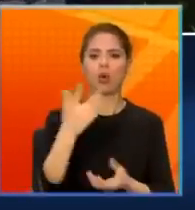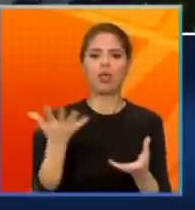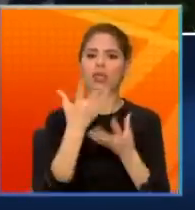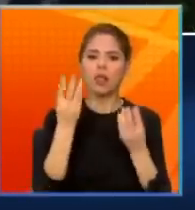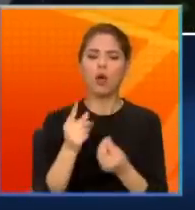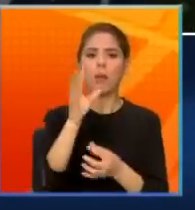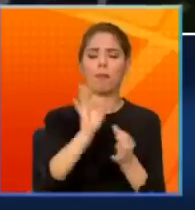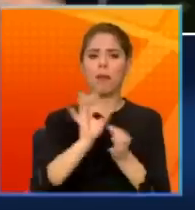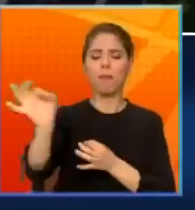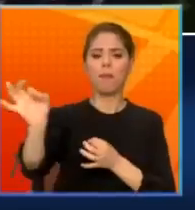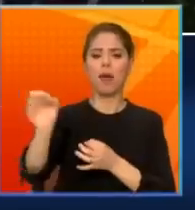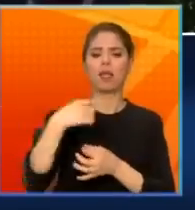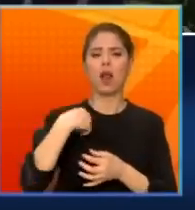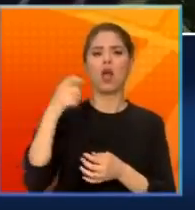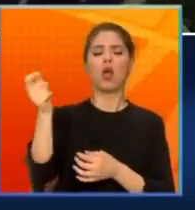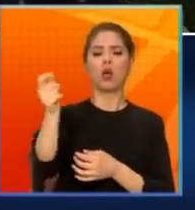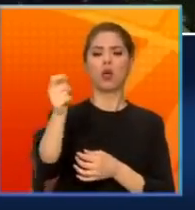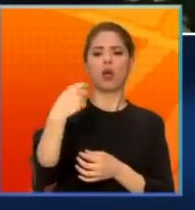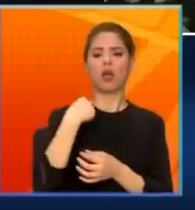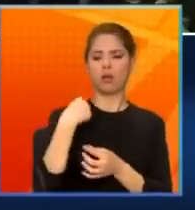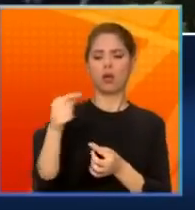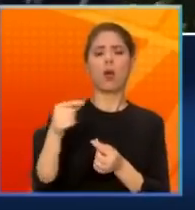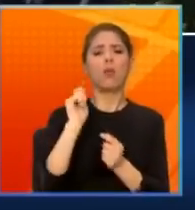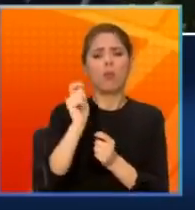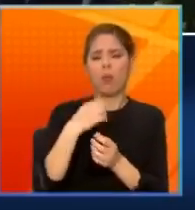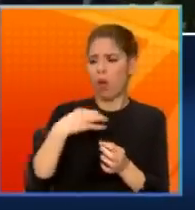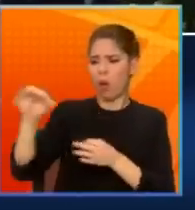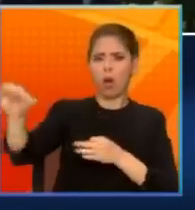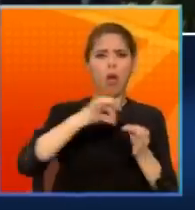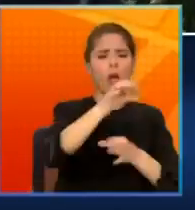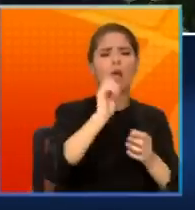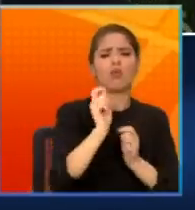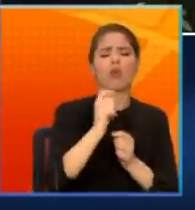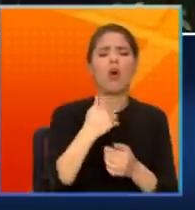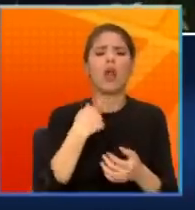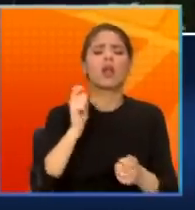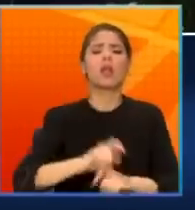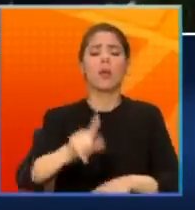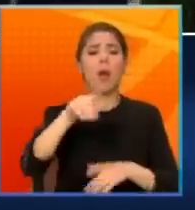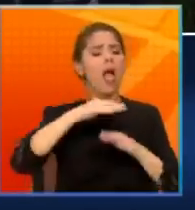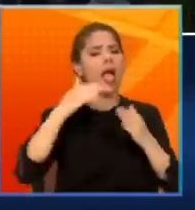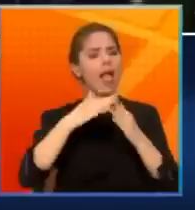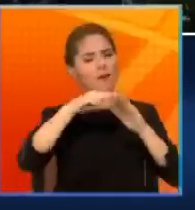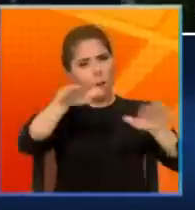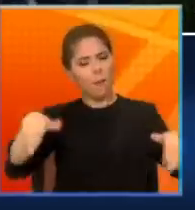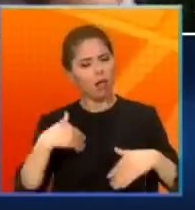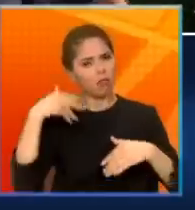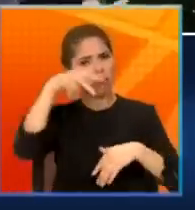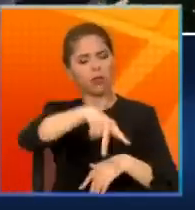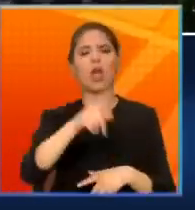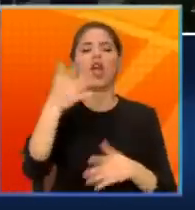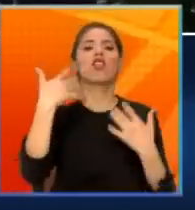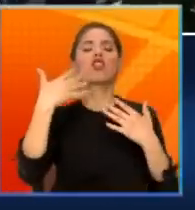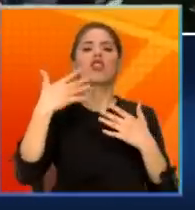bir metre mesafe elimde çubukla mı gezeceğim, ayarlamaya çalışacağım? Mümkün değil. Evlerin balkonları var. Balkonlara çıkın. Camınızı açın, bir yastık